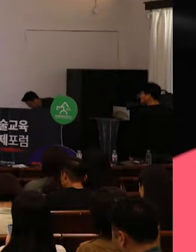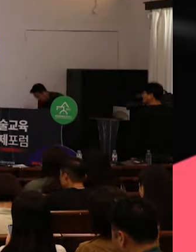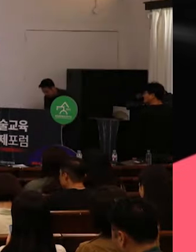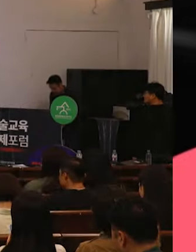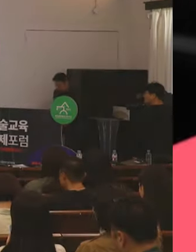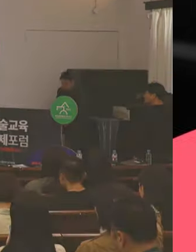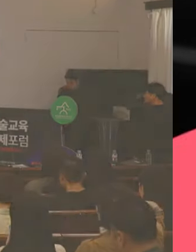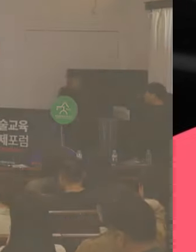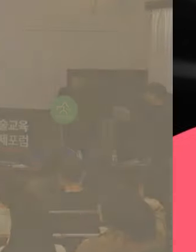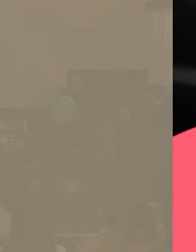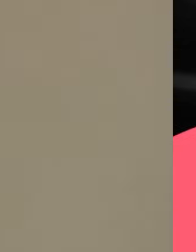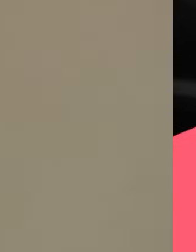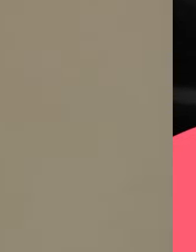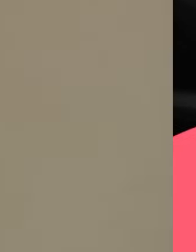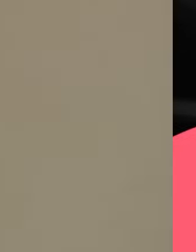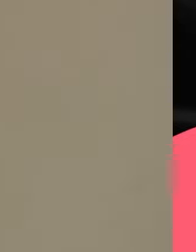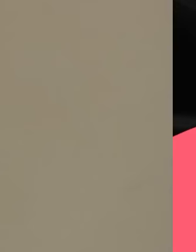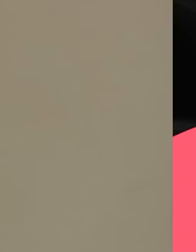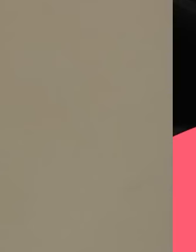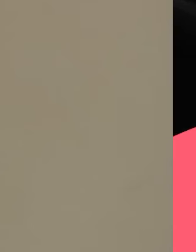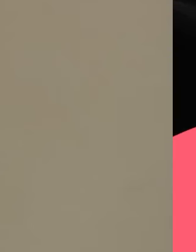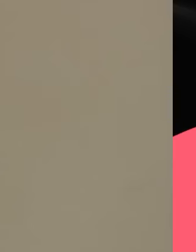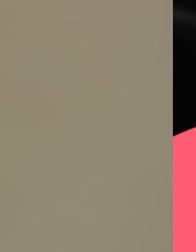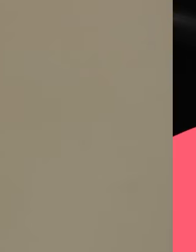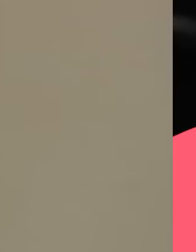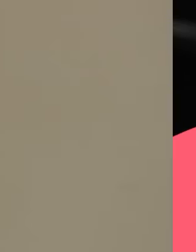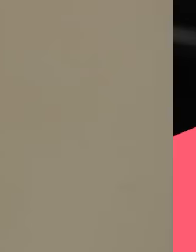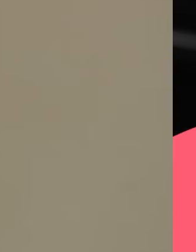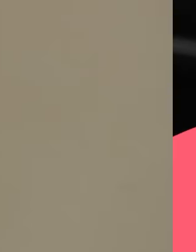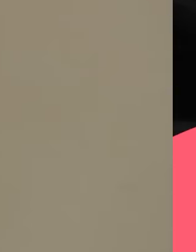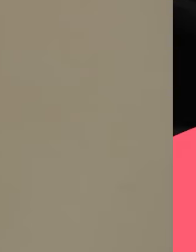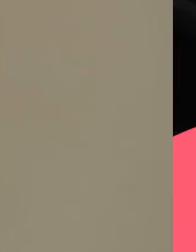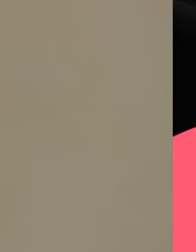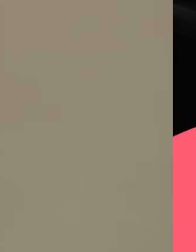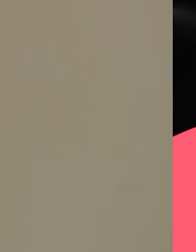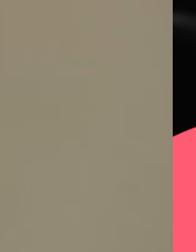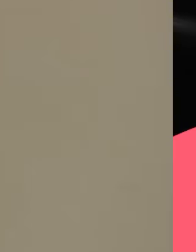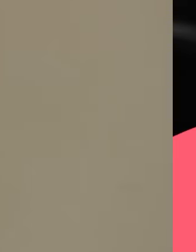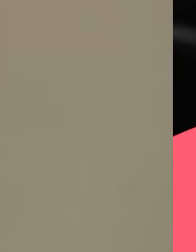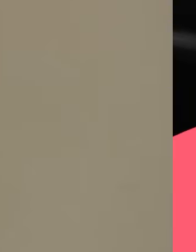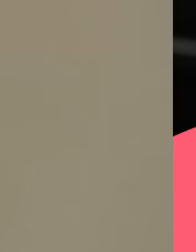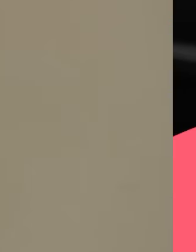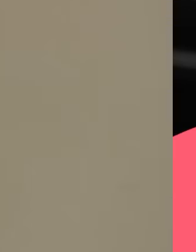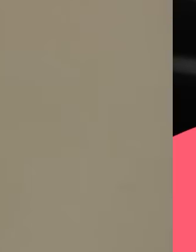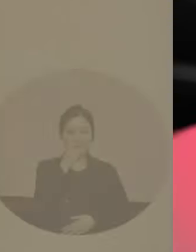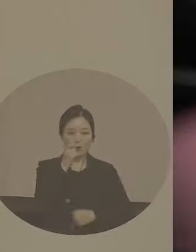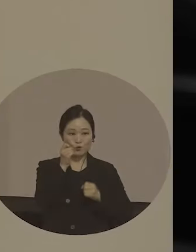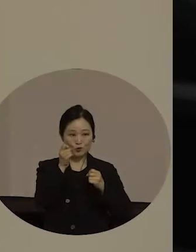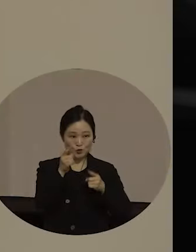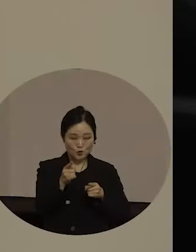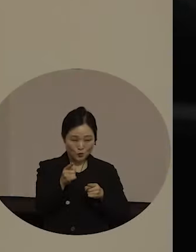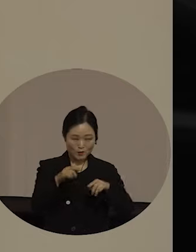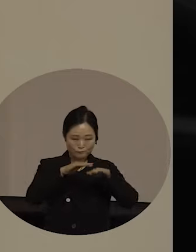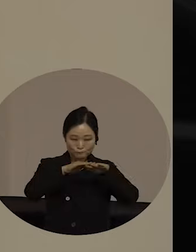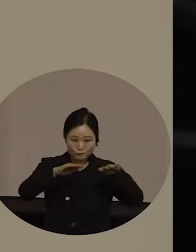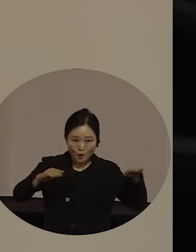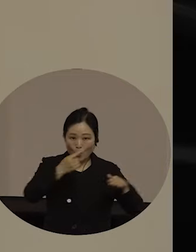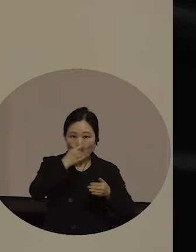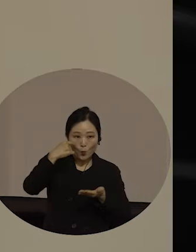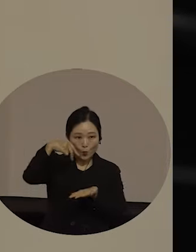지금부터 다시 2부를 시작하도록 하겠습니다. 오늘의 주제인 균등한 접근성을 보장하는